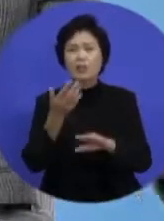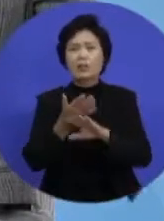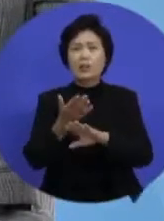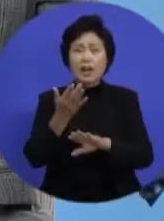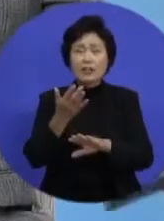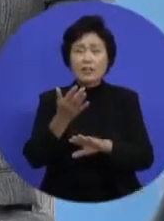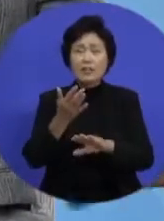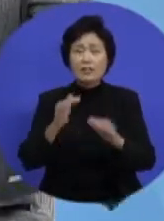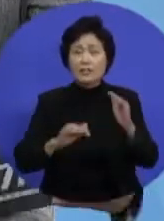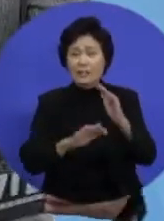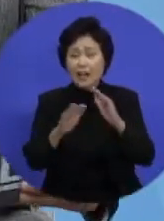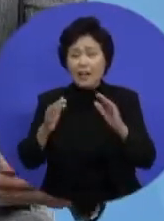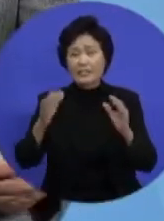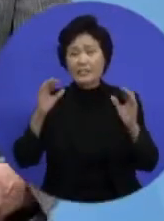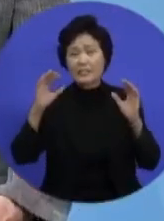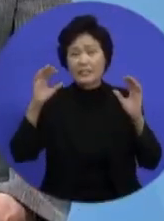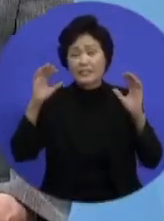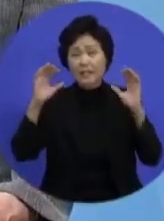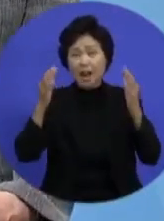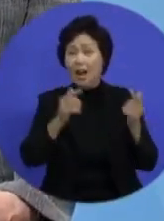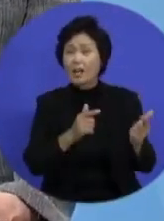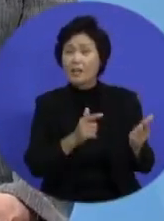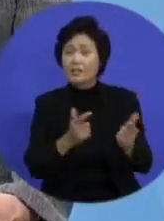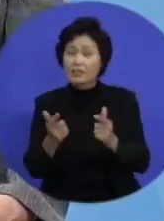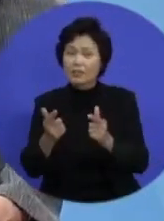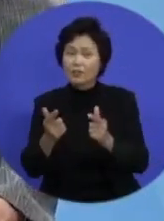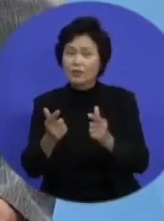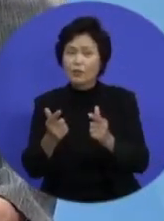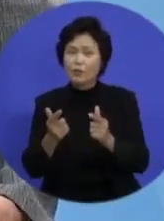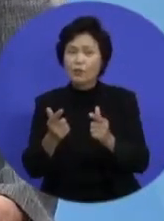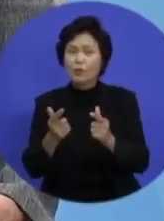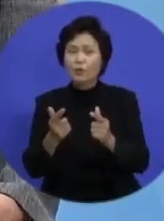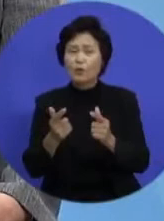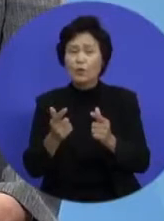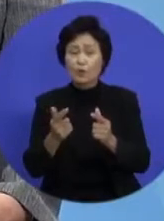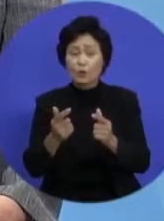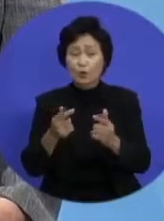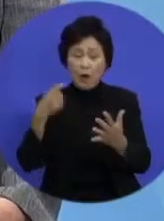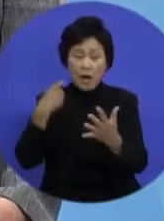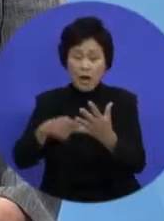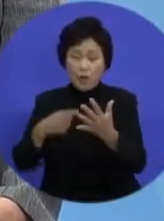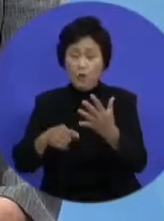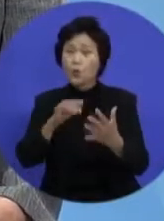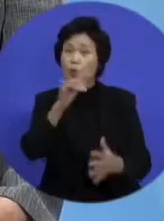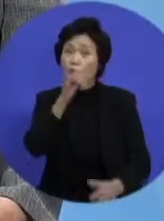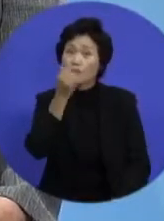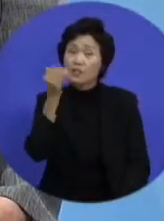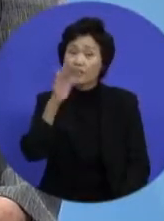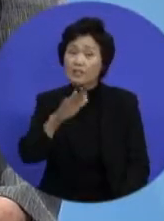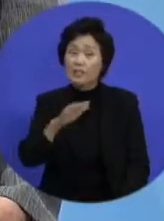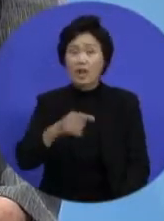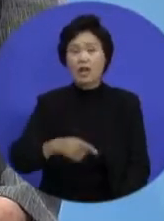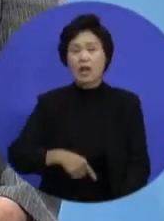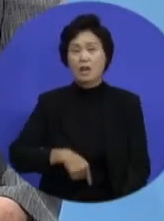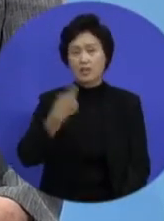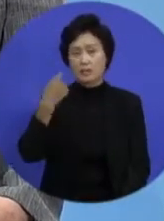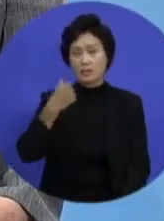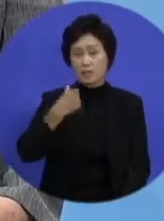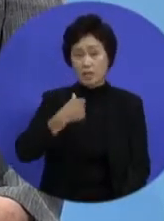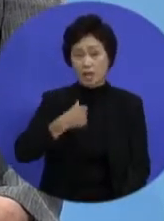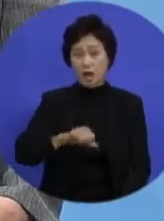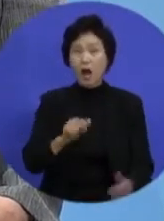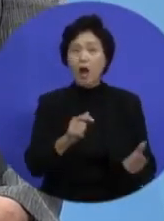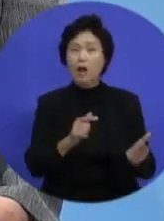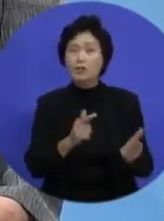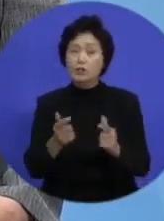집 아이들을 우리가 품고 있잖아요. 그러면 내 아들 먼저 못 챙기게 되잖아요. 응? 아니, 진짜 그게 힘드실 것